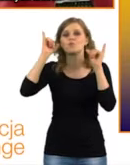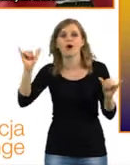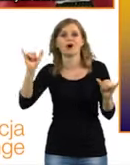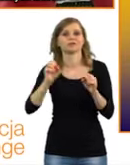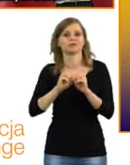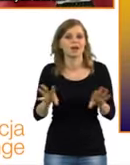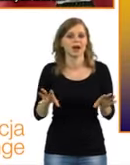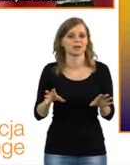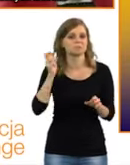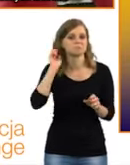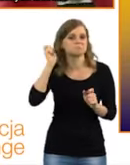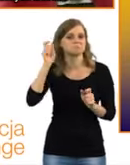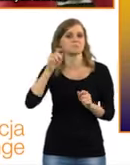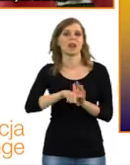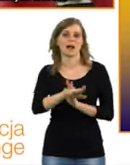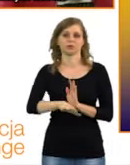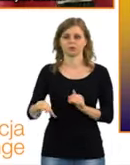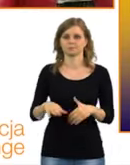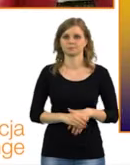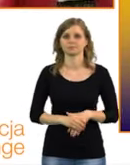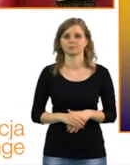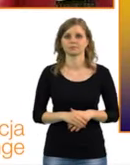głośne, wyraźne dla naszych dzieci.